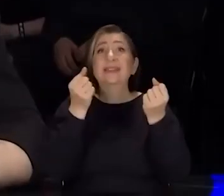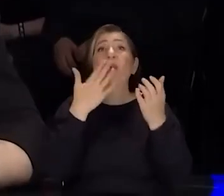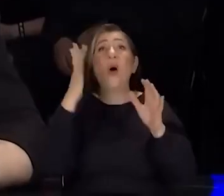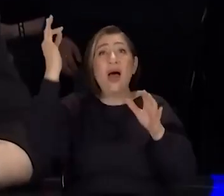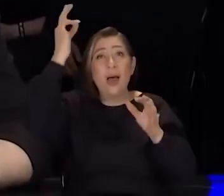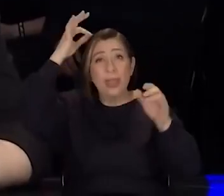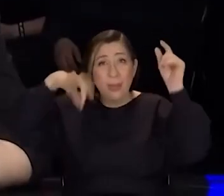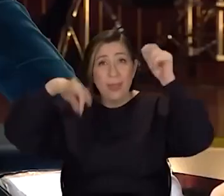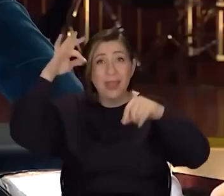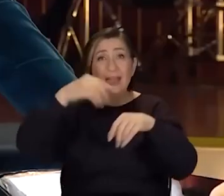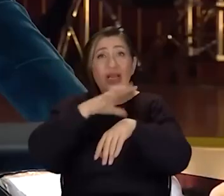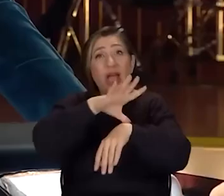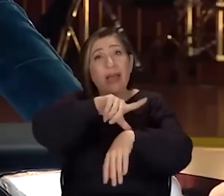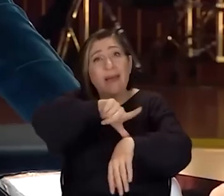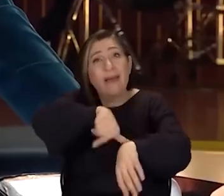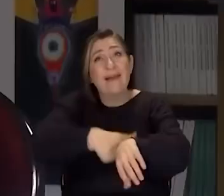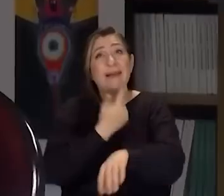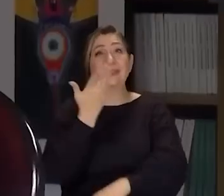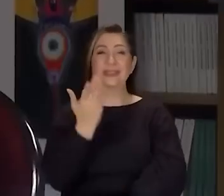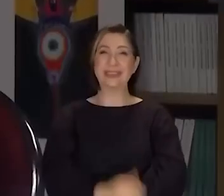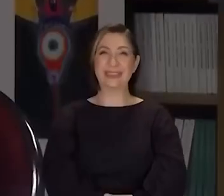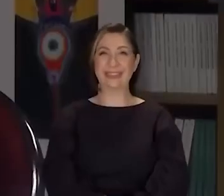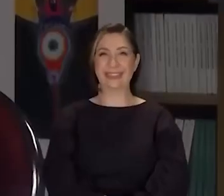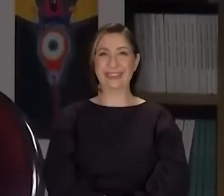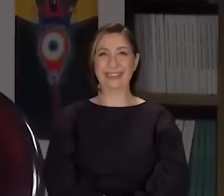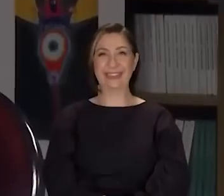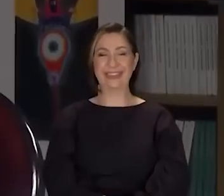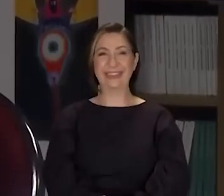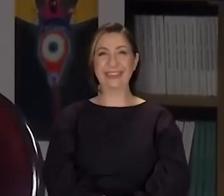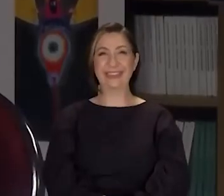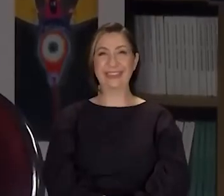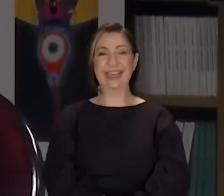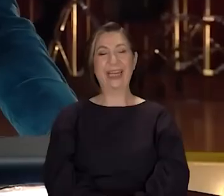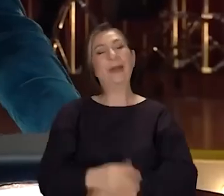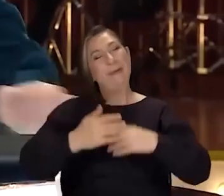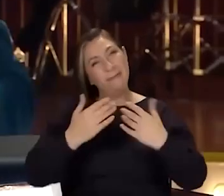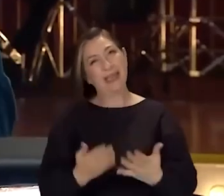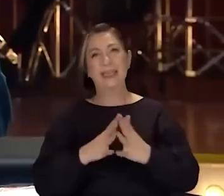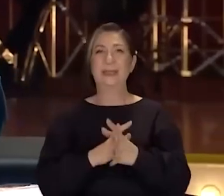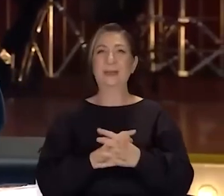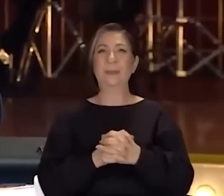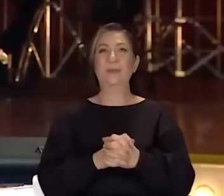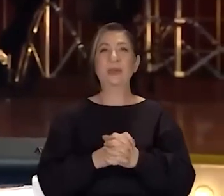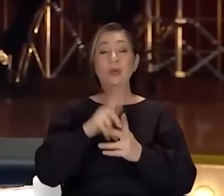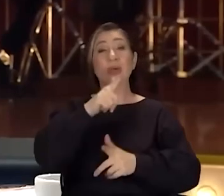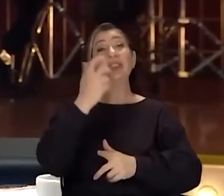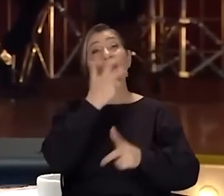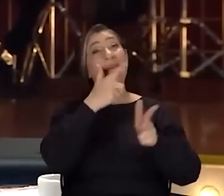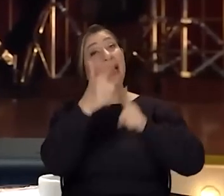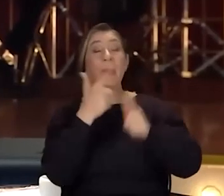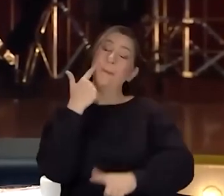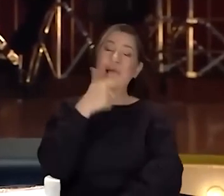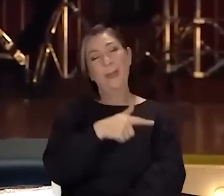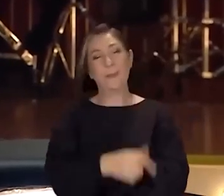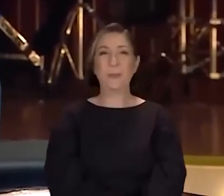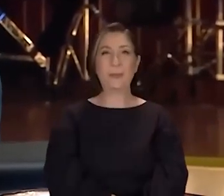Anca akmaya başladı aşağıdan çünkü. Evet, aynen öyle oluyor. Güzel. Peki. Şu klibe bir bakalım o zaman.